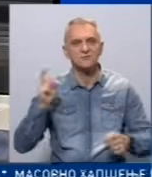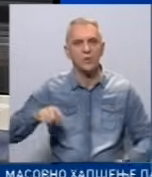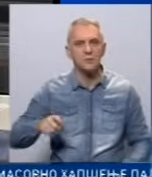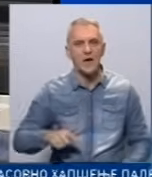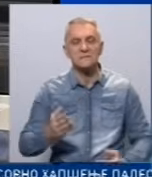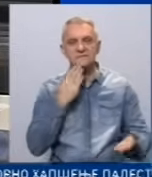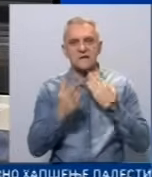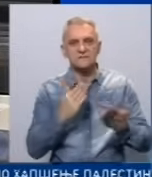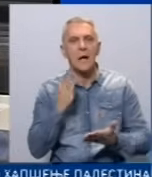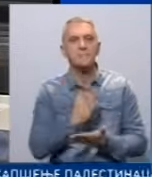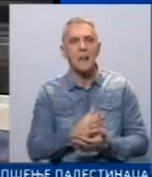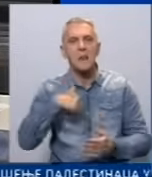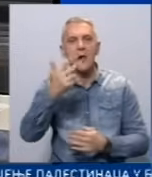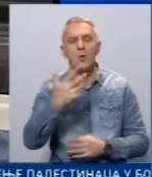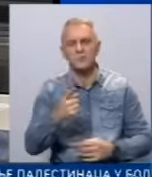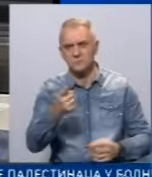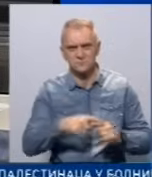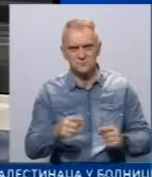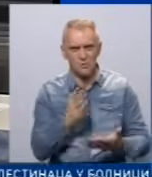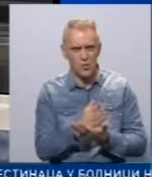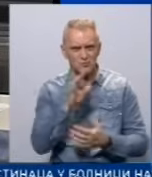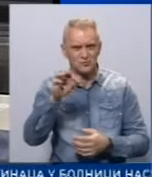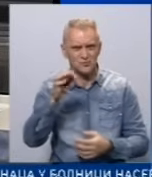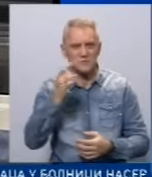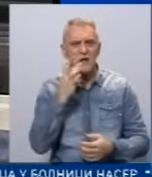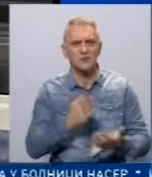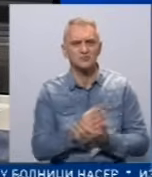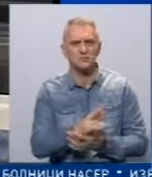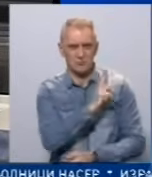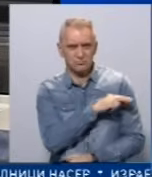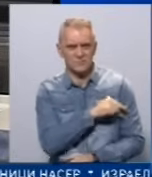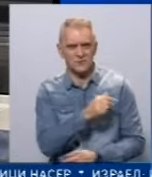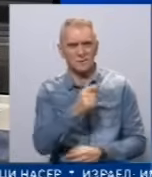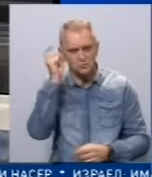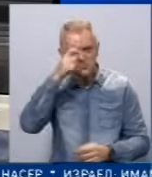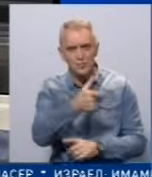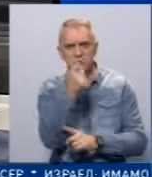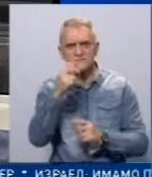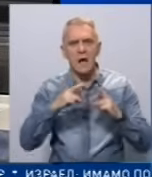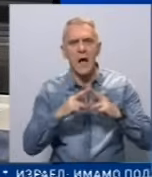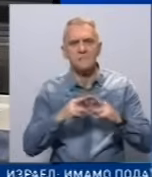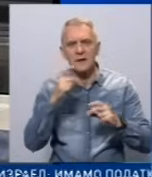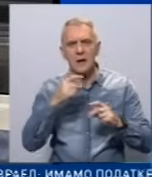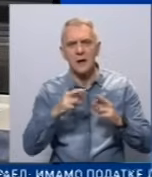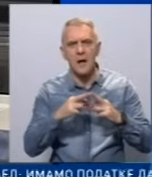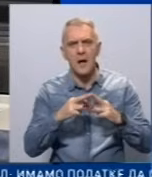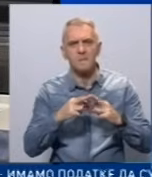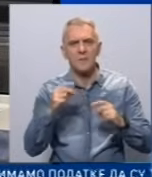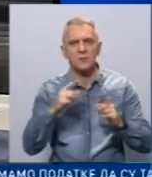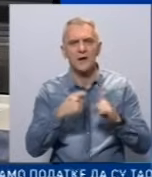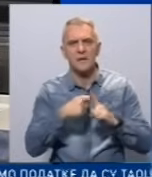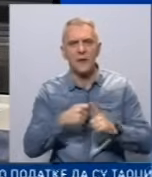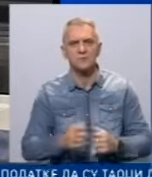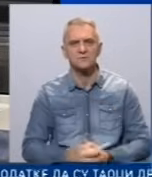odbora. Sjednica je održana nakon tragičnog događaja u Tuzli, kada je službenik policije osumnjičen za ubistvo ustrijelio